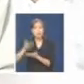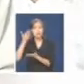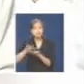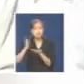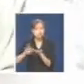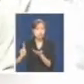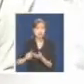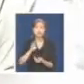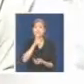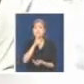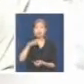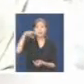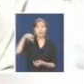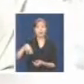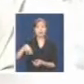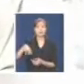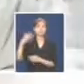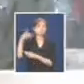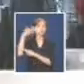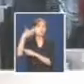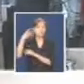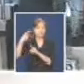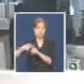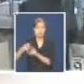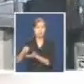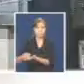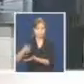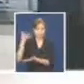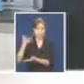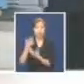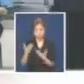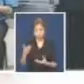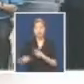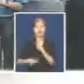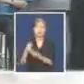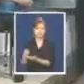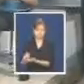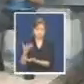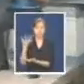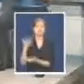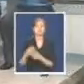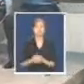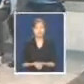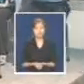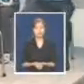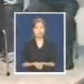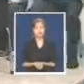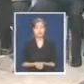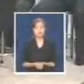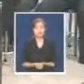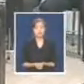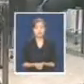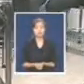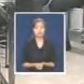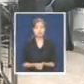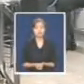เขาสีลมราคาอาจจะแพงมันหมดก็มาเดินที่นี่คนก็เข้าใจเหมือนกันว่ามันมีปัจจัยอื่นไงถ้าเราดูเนี่ยมันก็